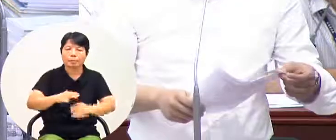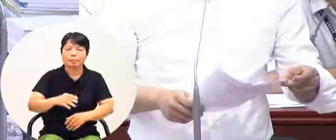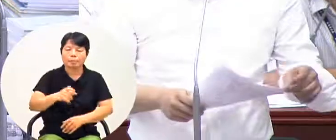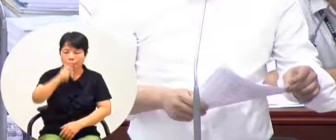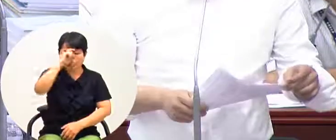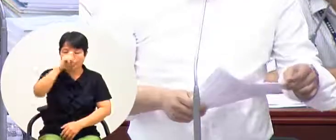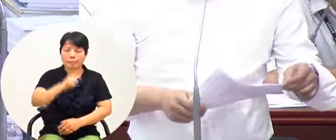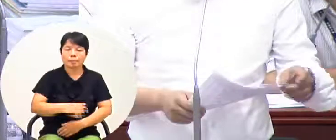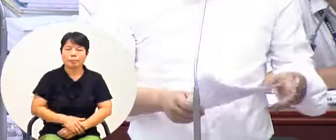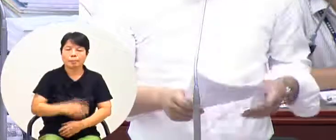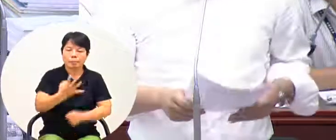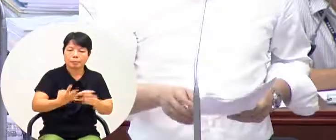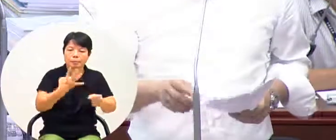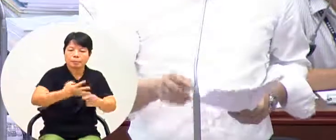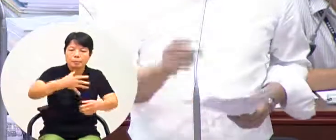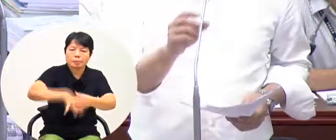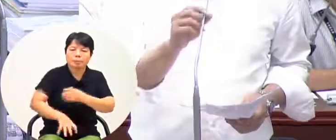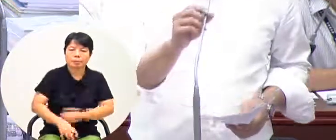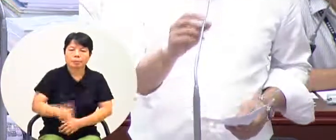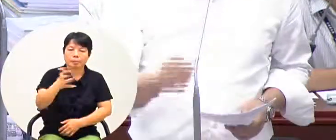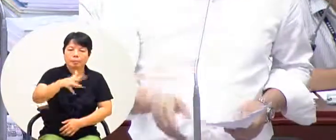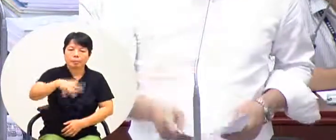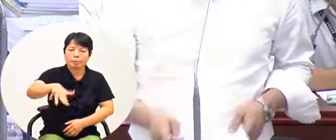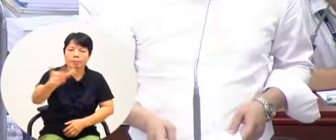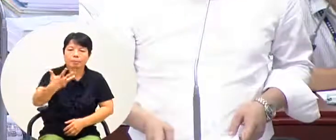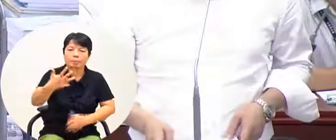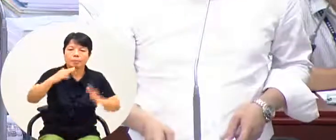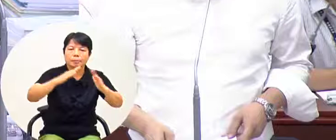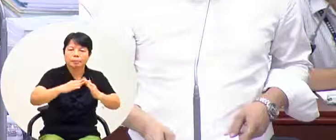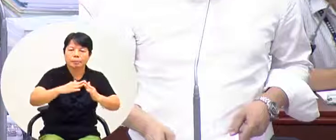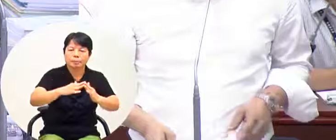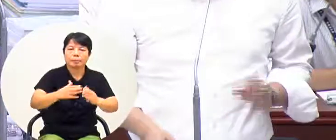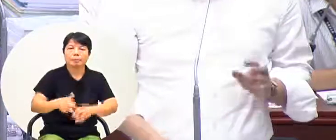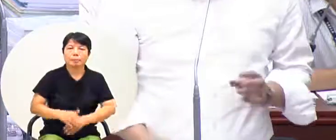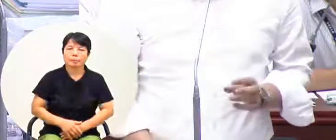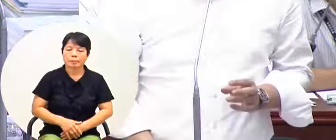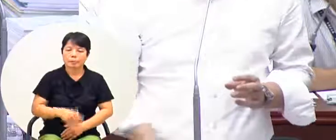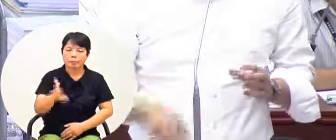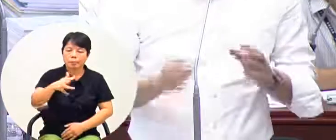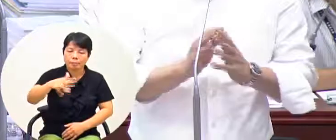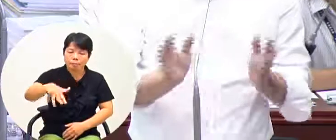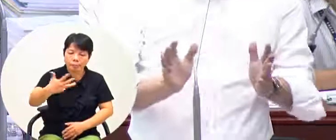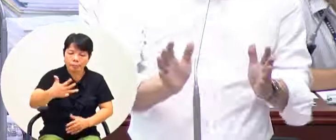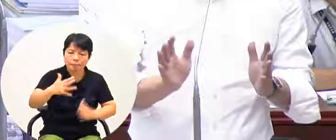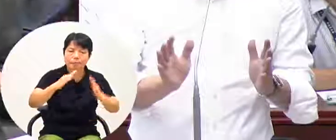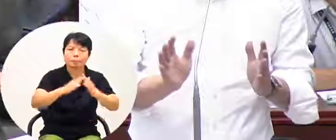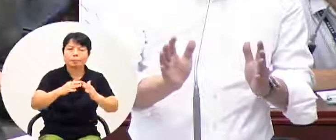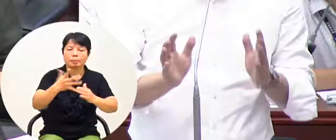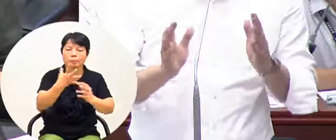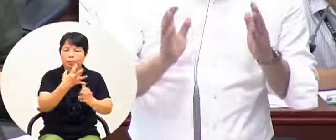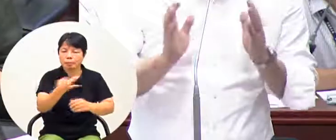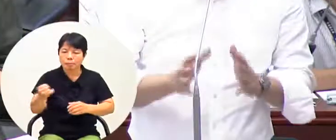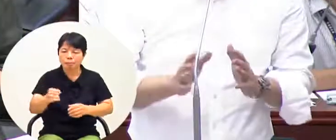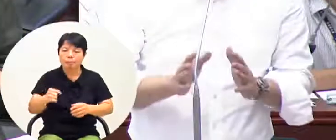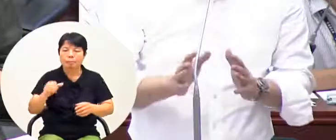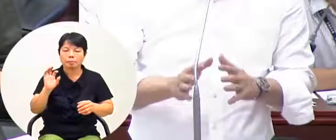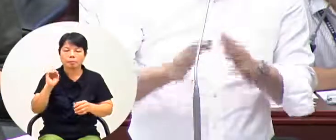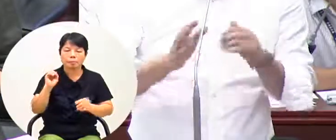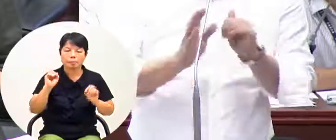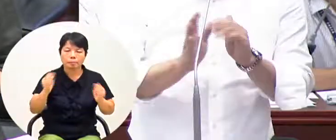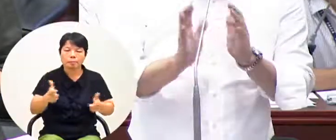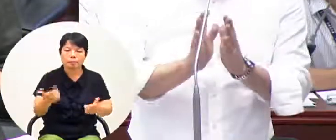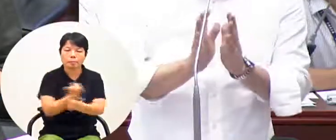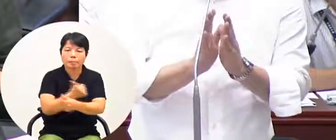成8800户这个量，嗯，但是这个8800户这个数字，它并不代表是全部都是由政府